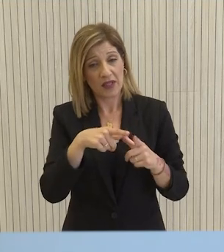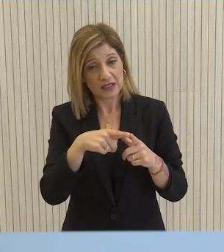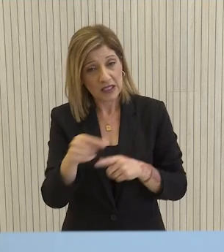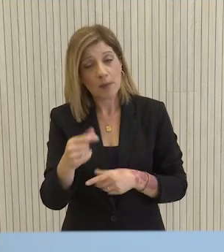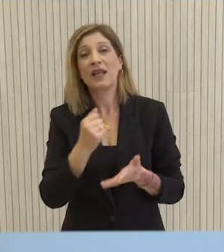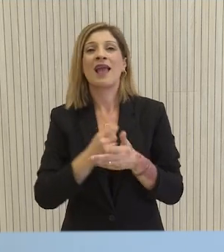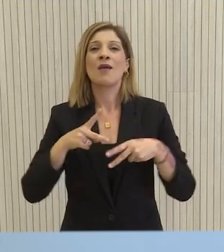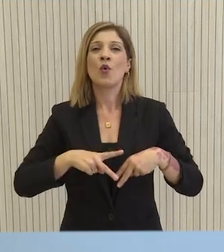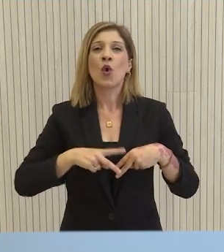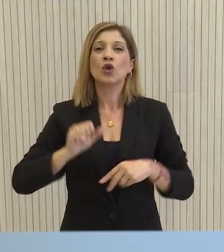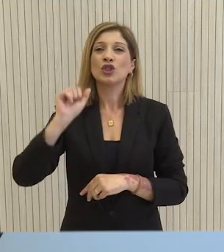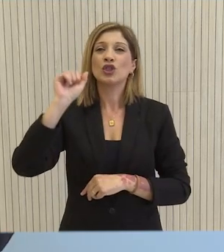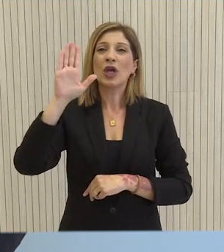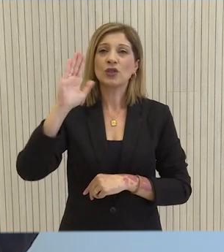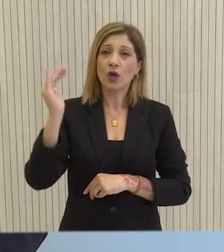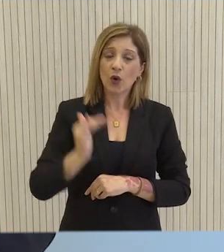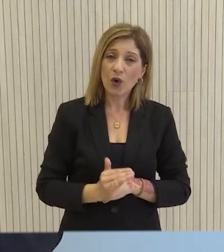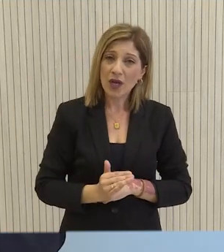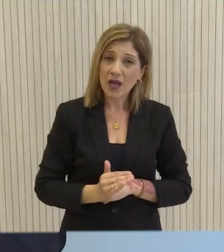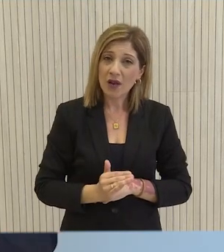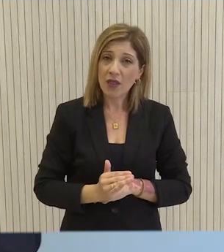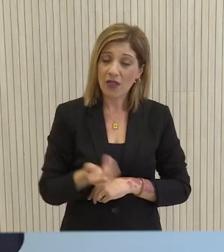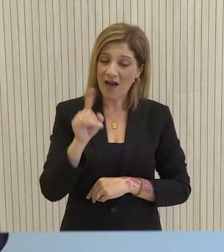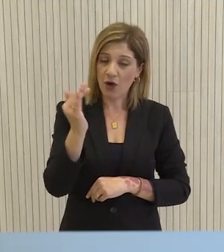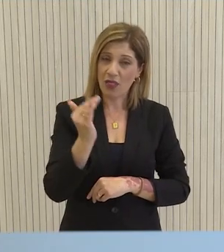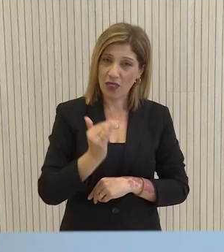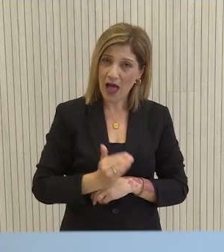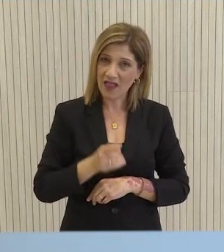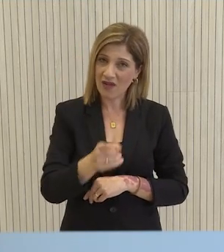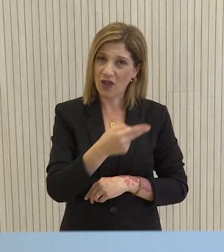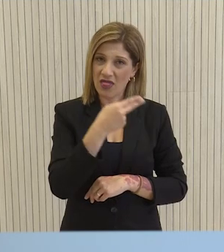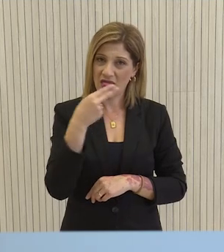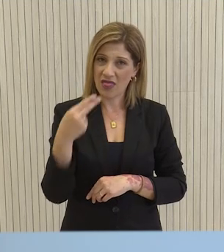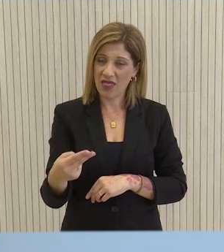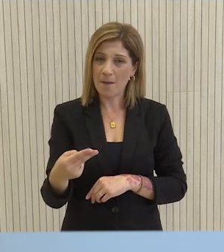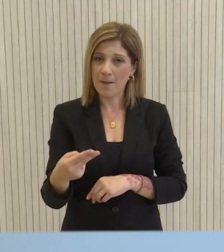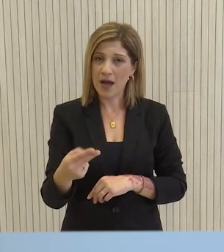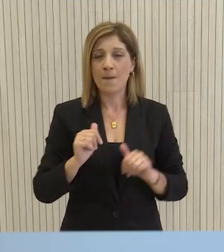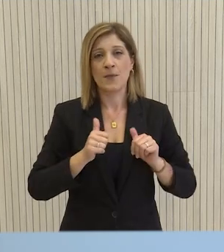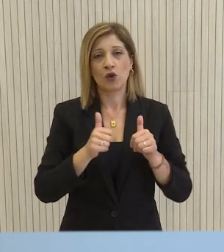ο ίδιος ο Υπουργός Εξωτερικών, οι επισκέψεις που θα έχουμε και αύριο στην Κύπρο στο πλαίσιο αυτό της υλοποίησης της